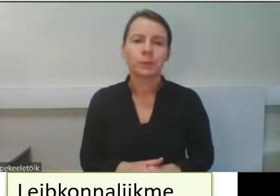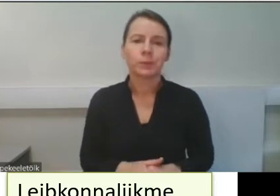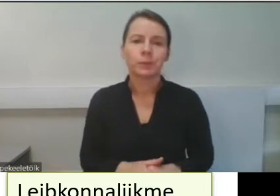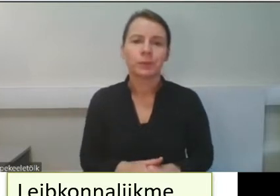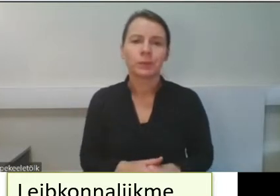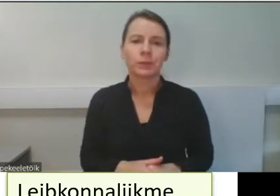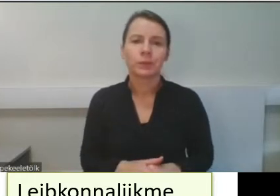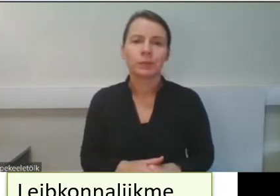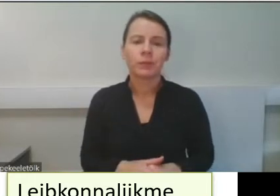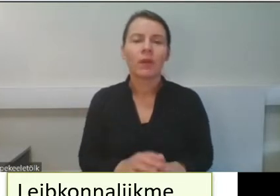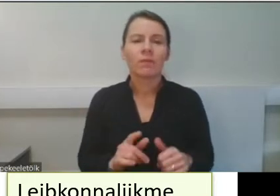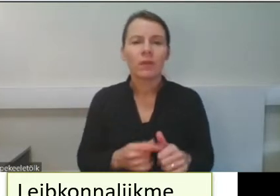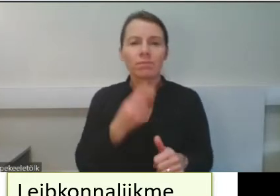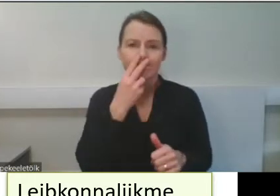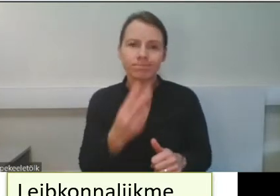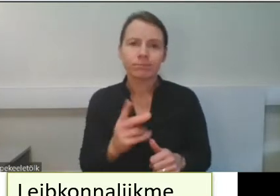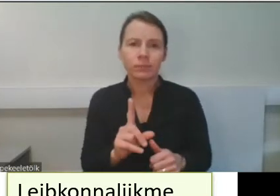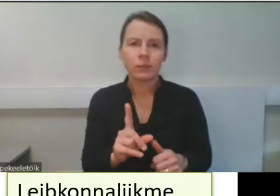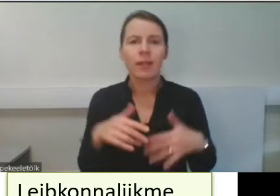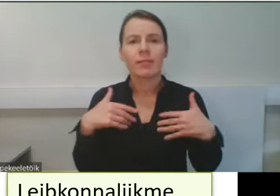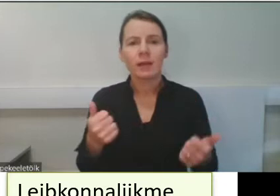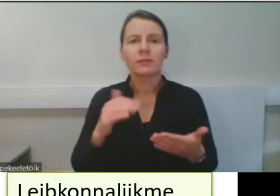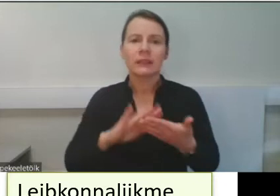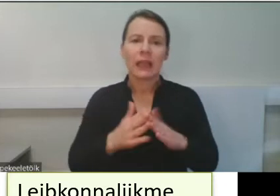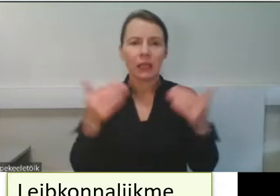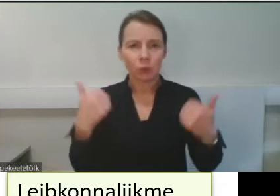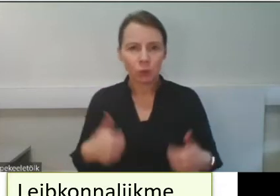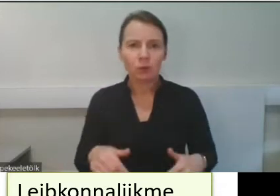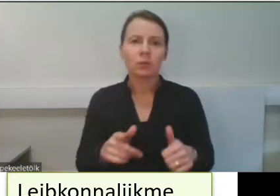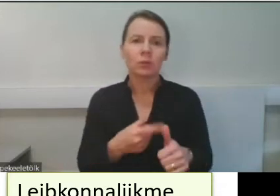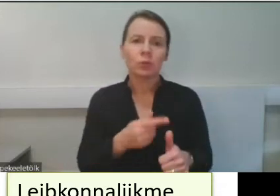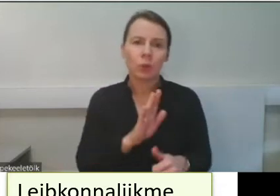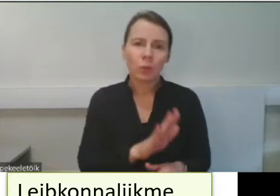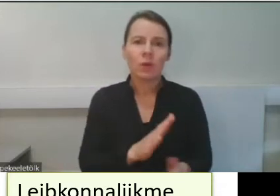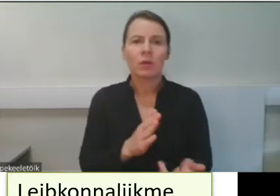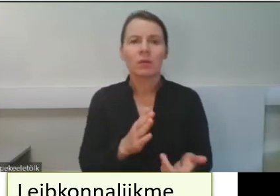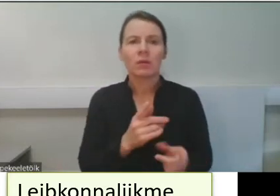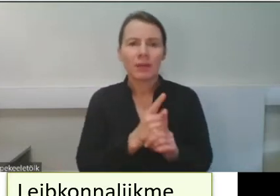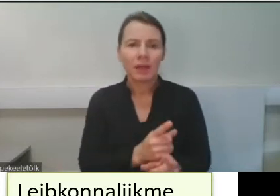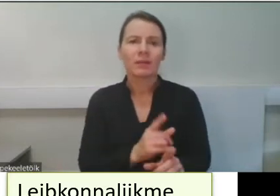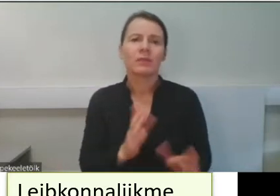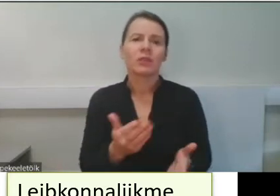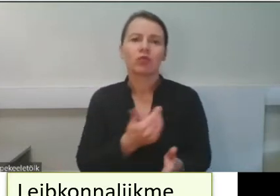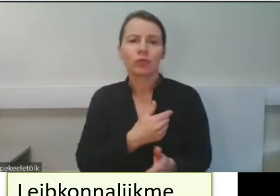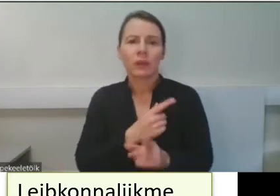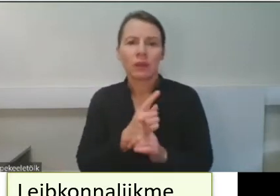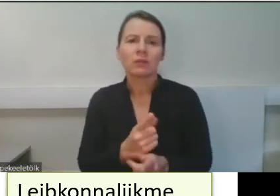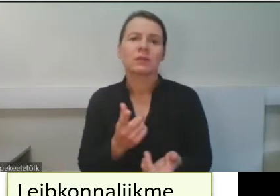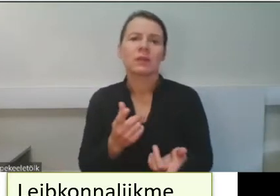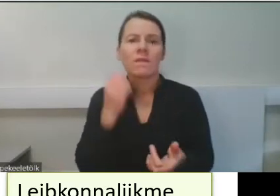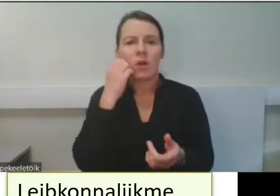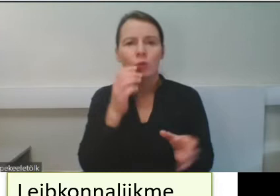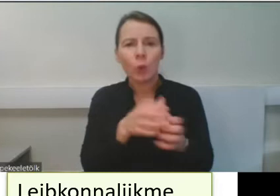leibkondades on siis kõige suurem osa siis kulutustest minemas toidule ja